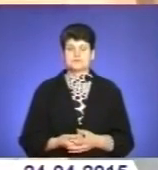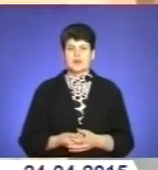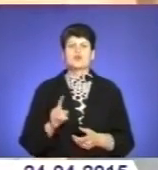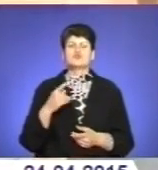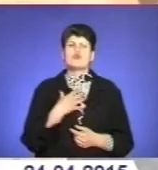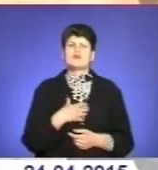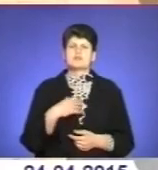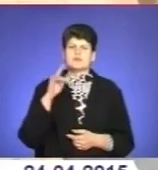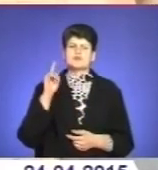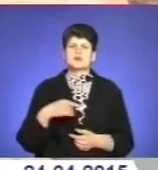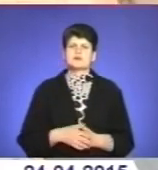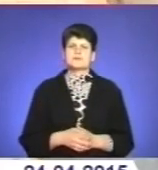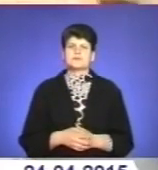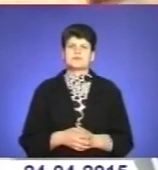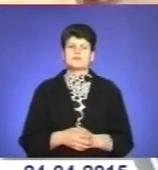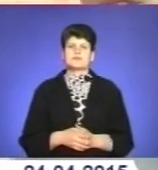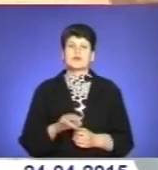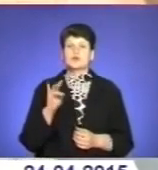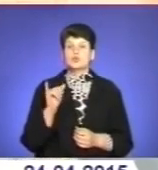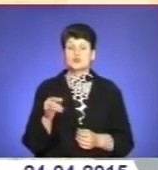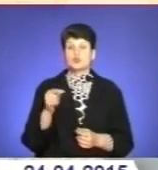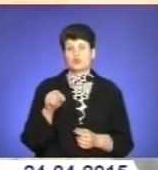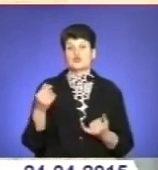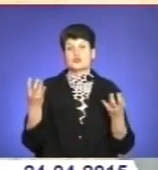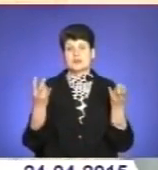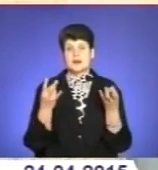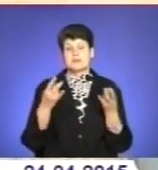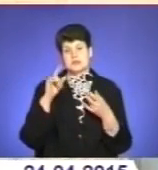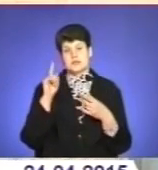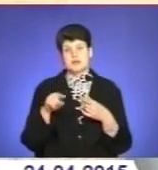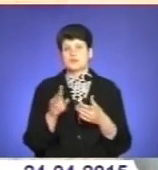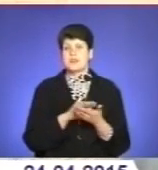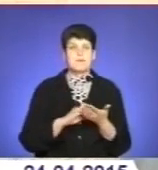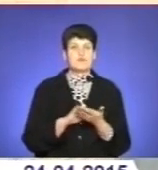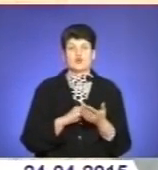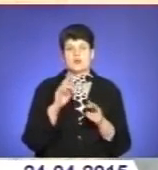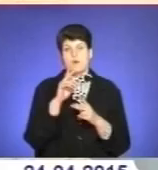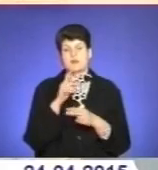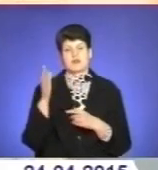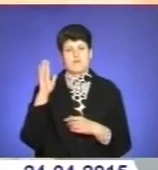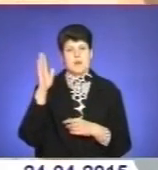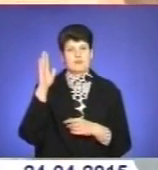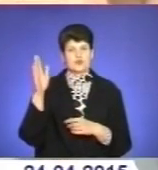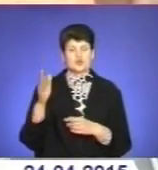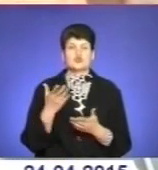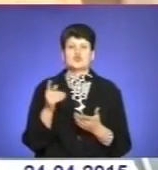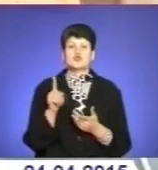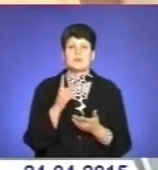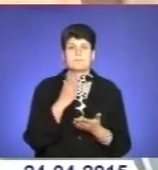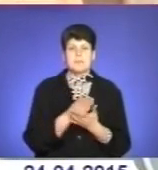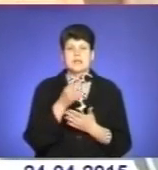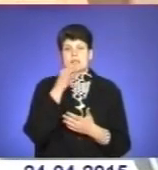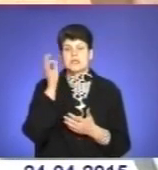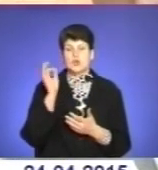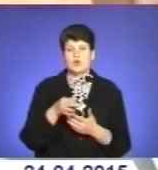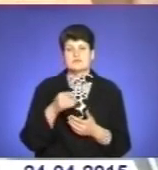свою історію? Ну, тому що треба знати, ну, щоб не повторювати помилки в майбутньому, щоб мати, ну, досвід, хоч знати